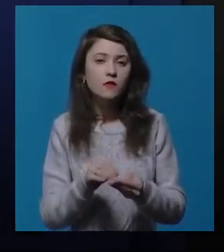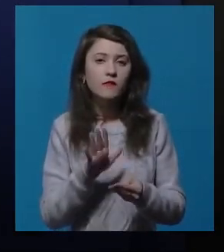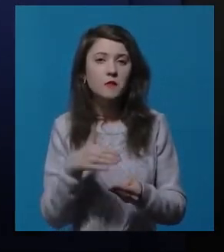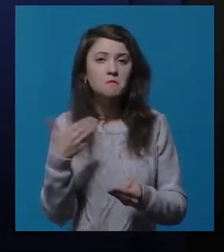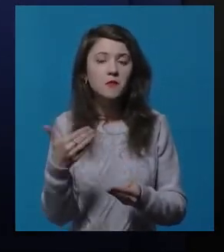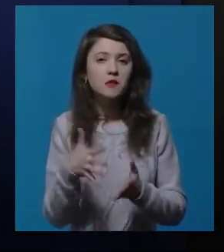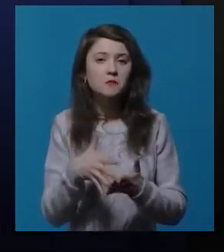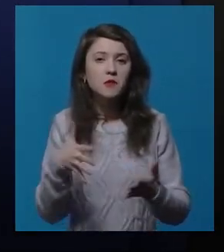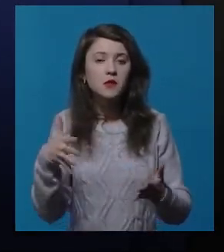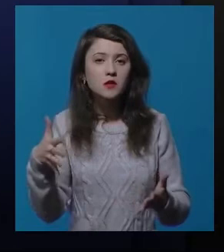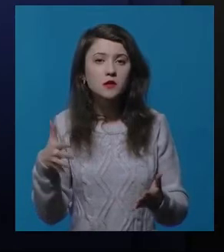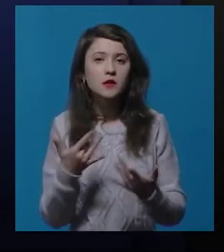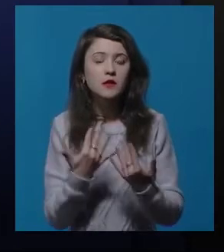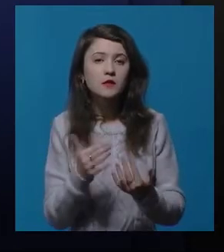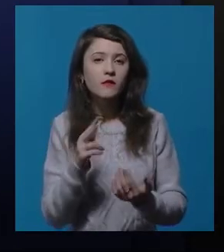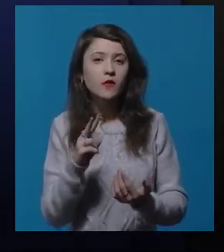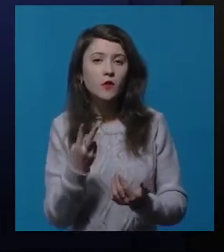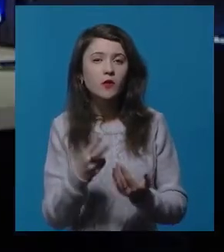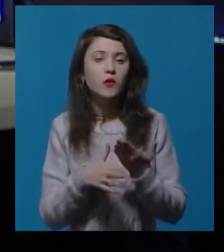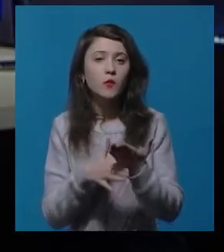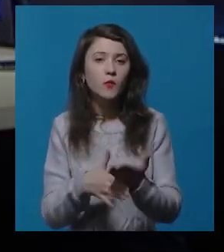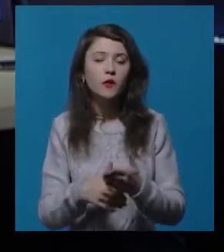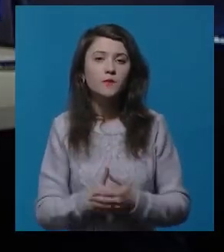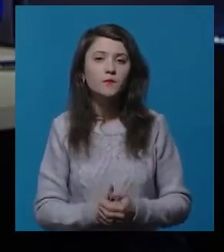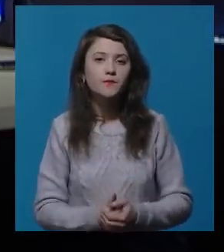збільшення кількості вторинної правової допомоги.